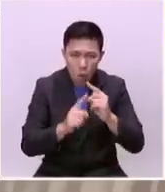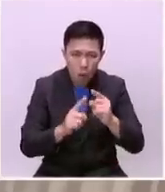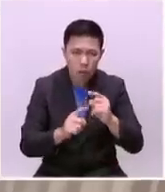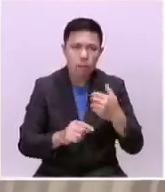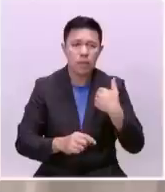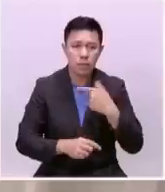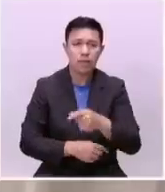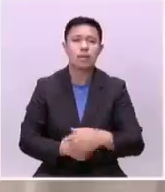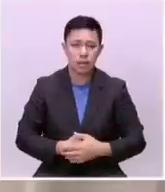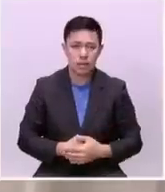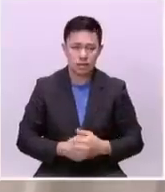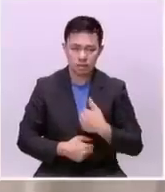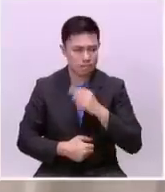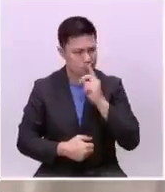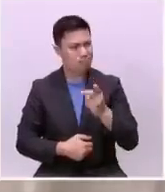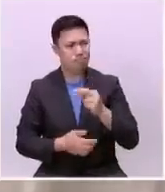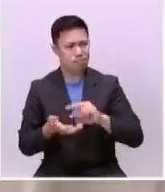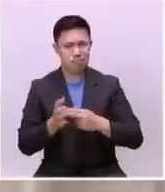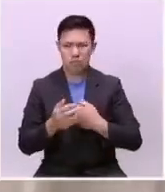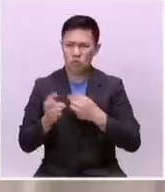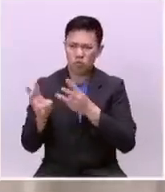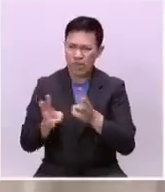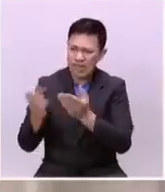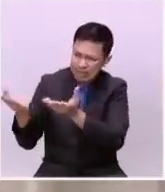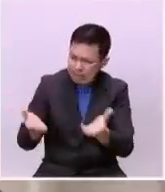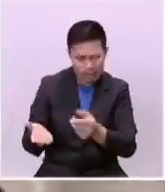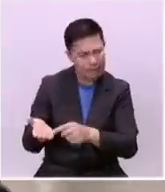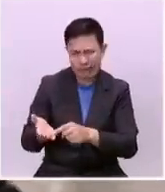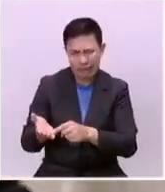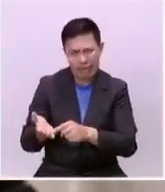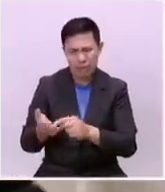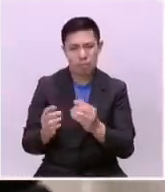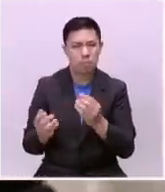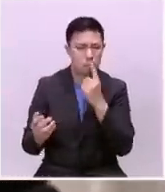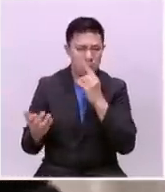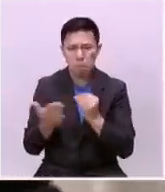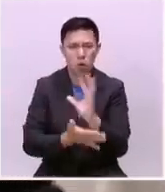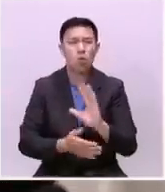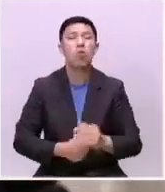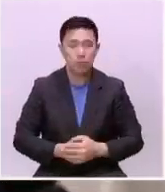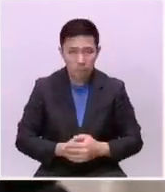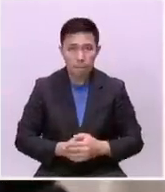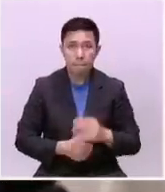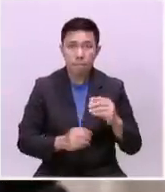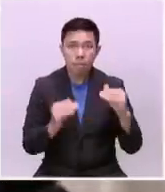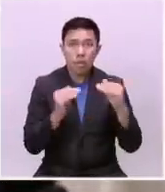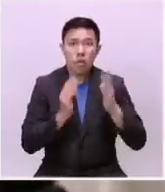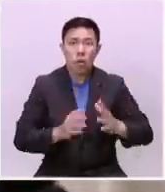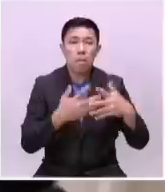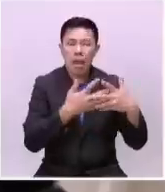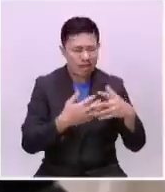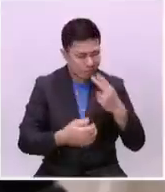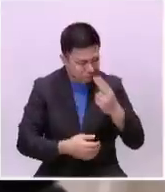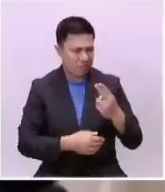ค่ะนายหวังอี้บอกว่ามันไม่ควรจะต้อนรับแขกด้วยวิธีนี้นะคะแล้วก็ยังบอกด้วยว่าสิทธิมนุษยชนในสหรัฐเนี่ยก็อยู่ใน